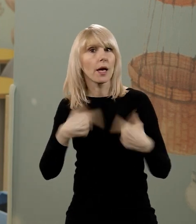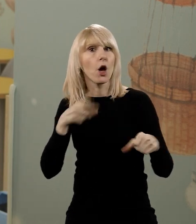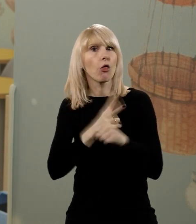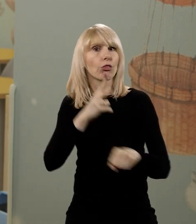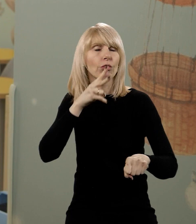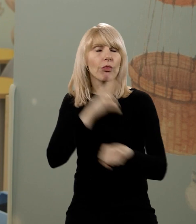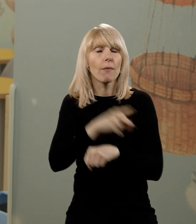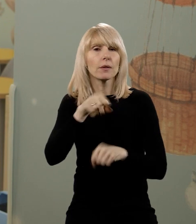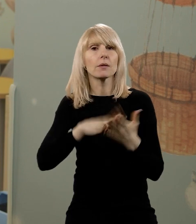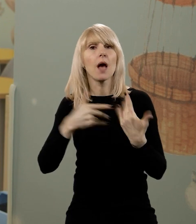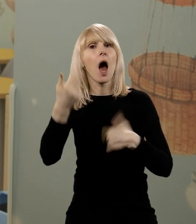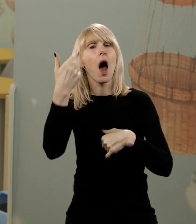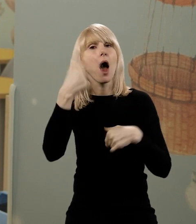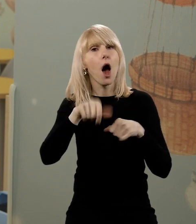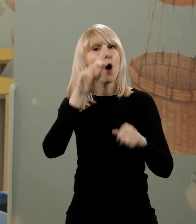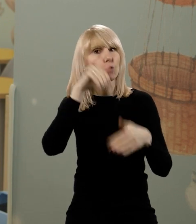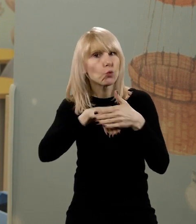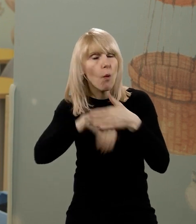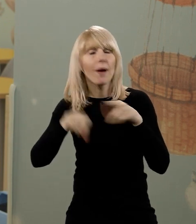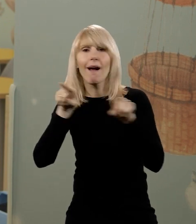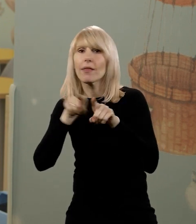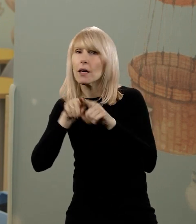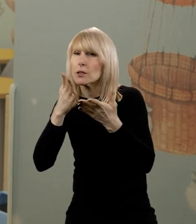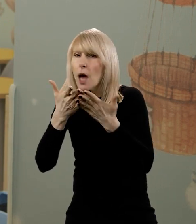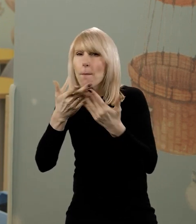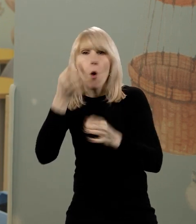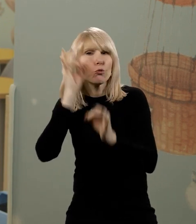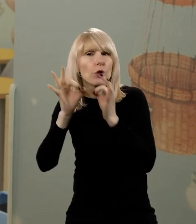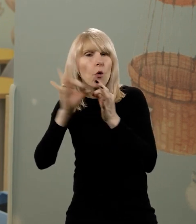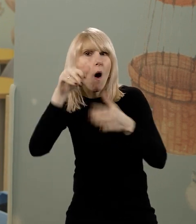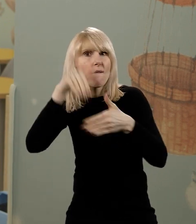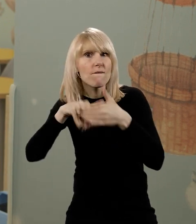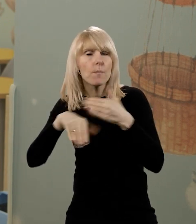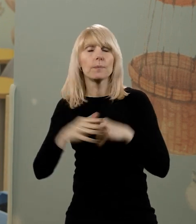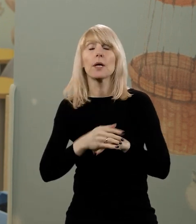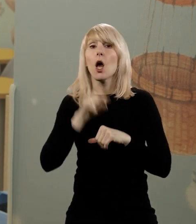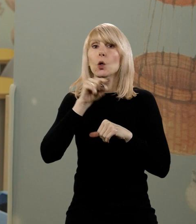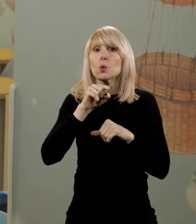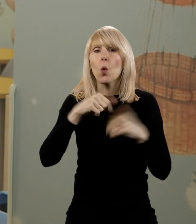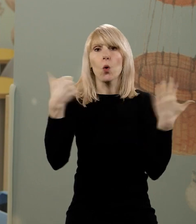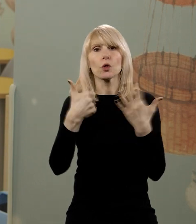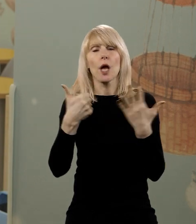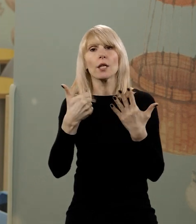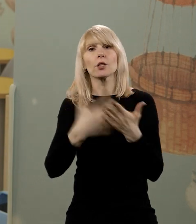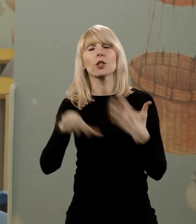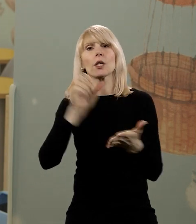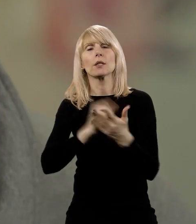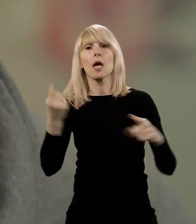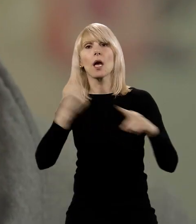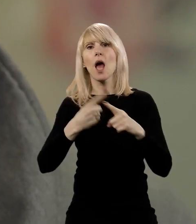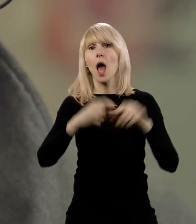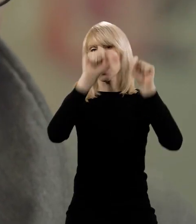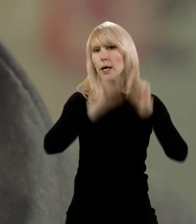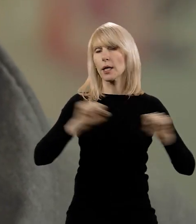potrzeby żłobka oraz szczegółowo wyposażony. Dzieci mogą skorzystać z sześciu zajęć dodatkowych, takich jak gimnastyka,